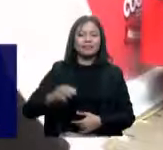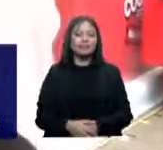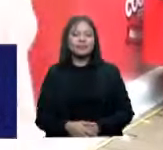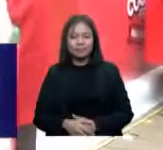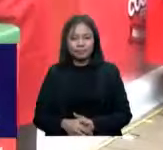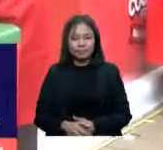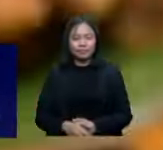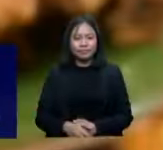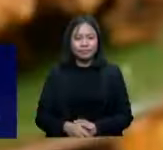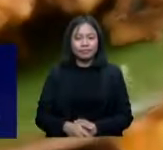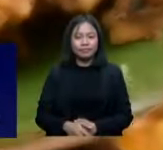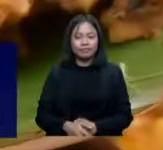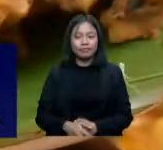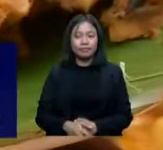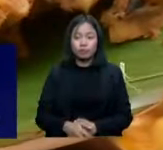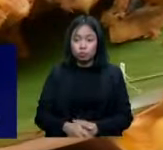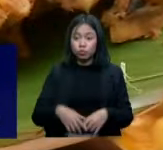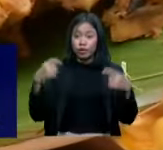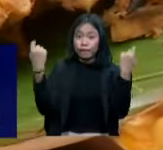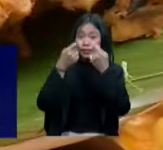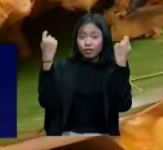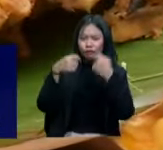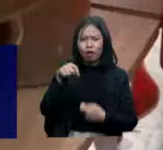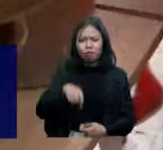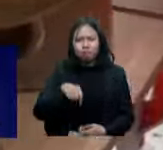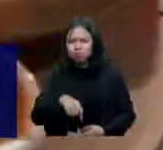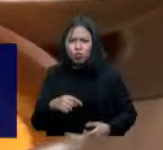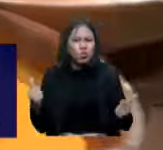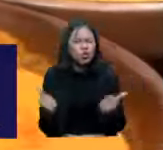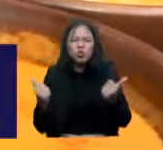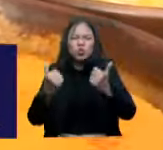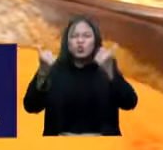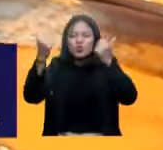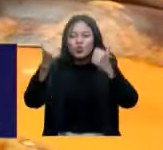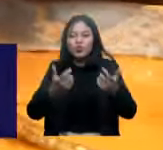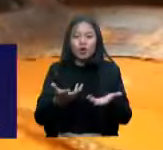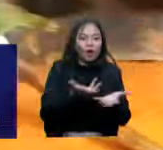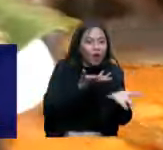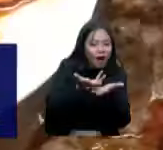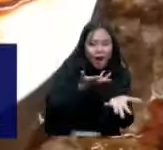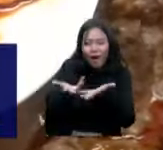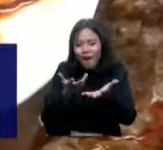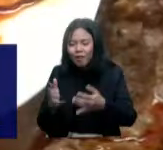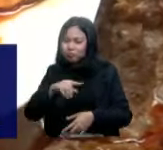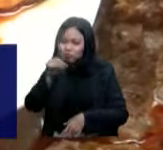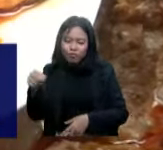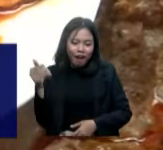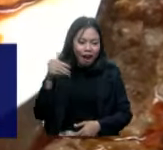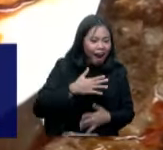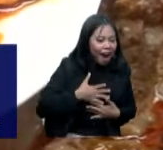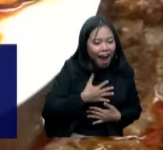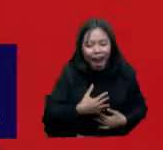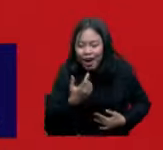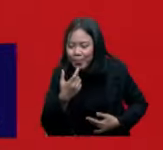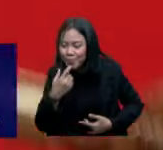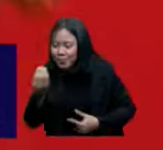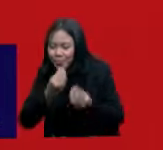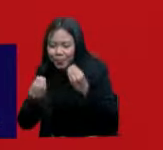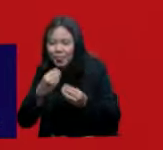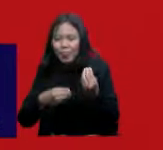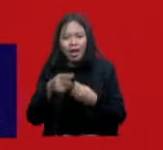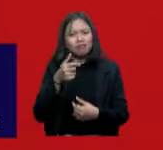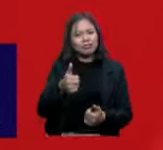Dalam Kuliner Festival kali ini menghadirkan suasana seru dan interaktif agar bisa dinikmati seluruh pengunjung. Dengan menghadirkan berbagai menu